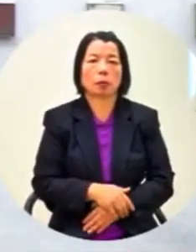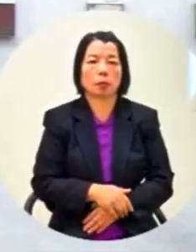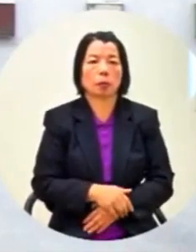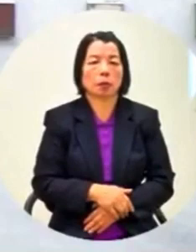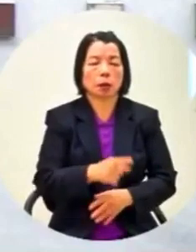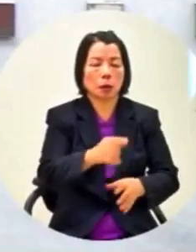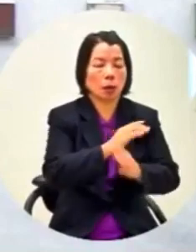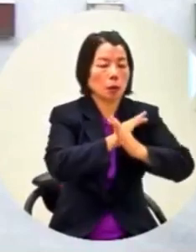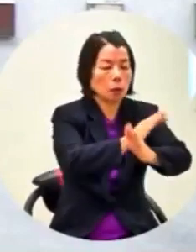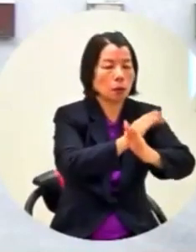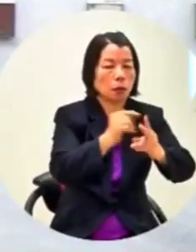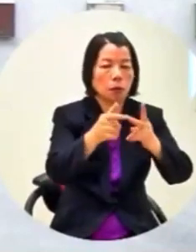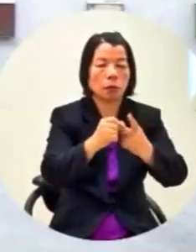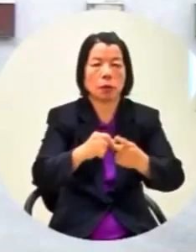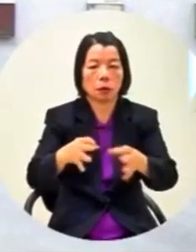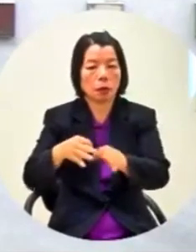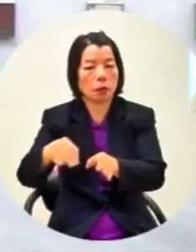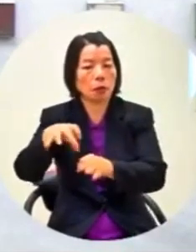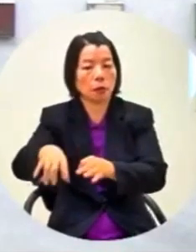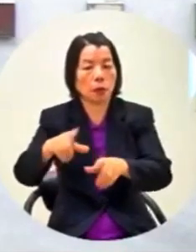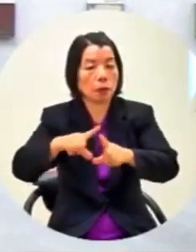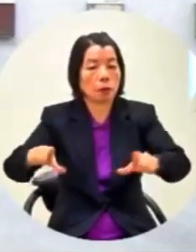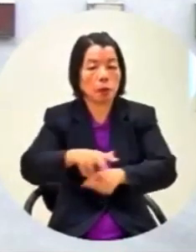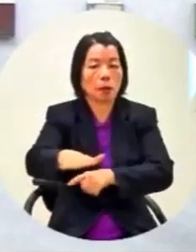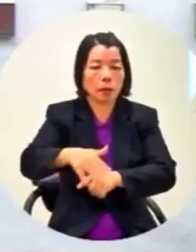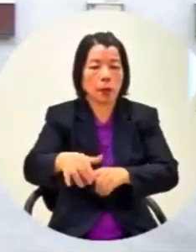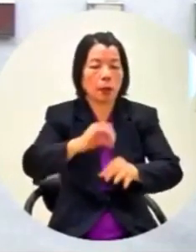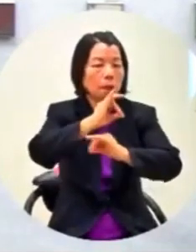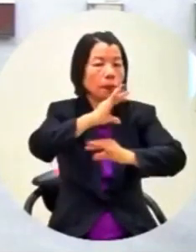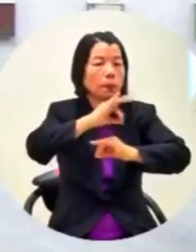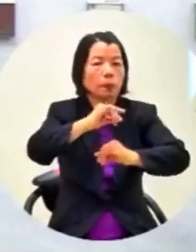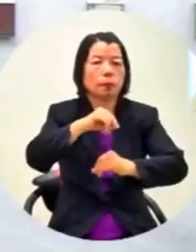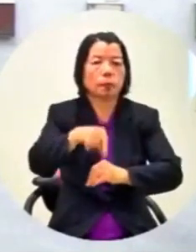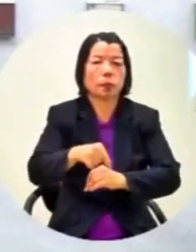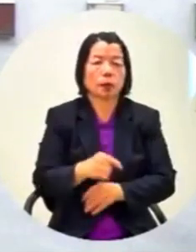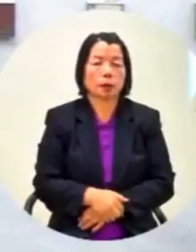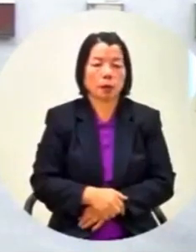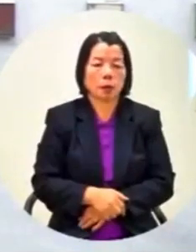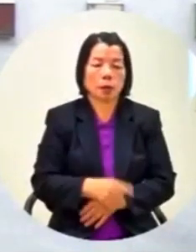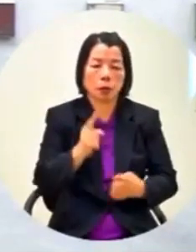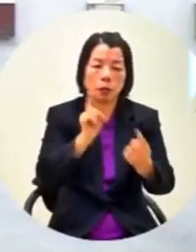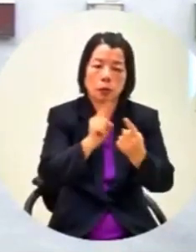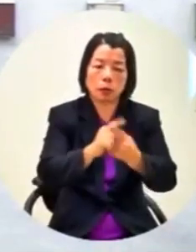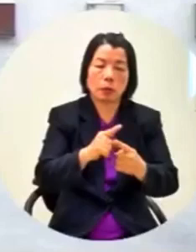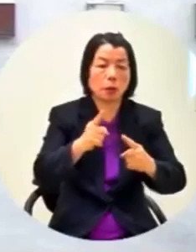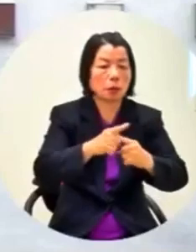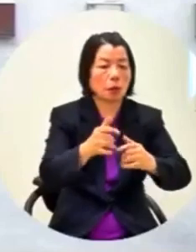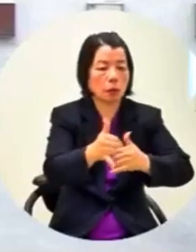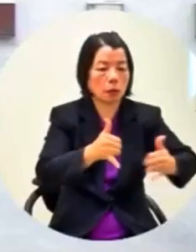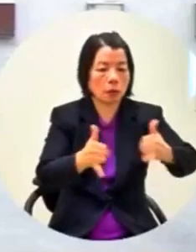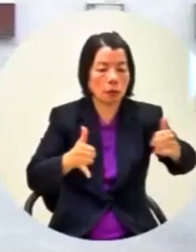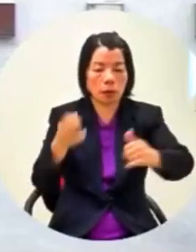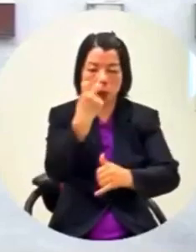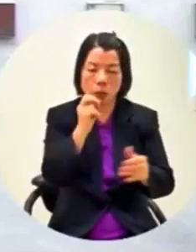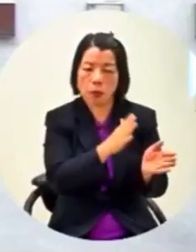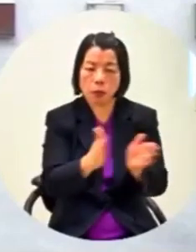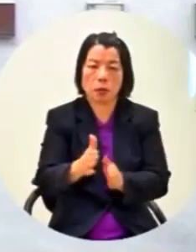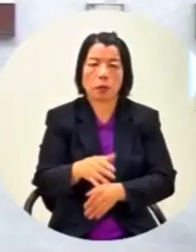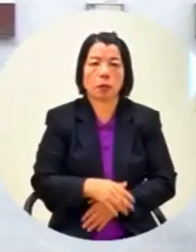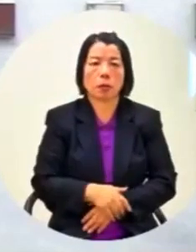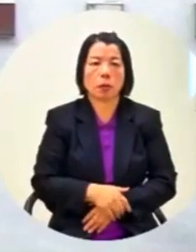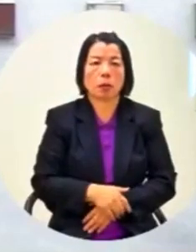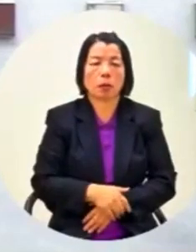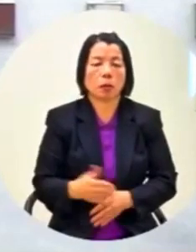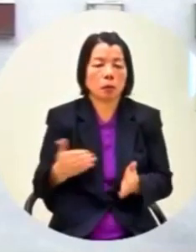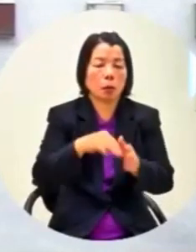场、商圈、大卖场及百货公司实施了人流管制，并且分别在武庙市场、